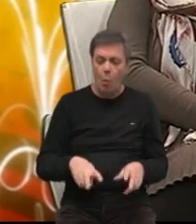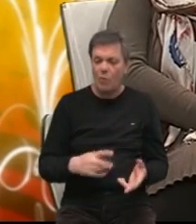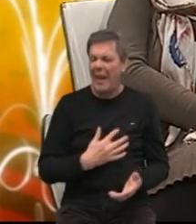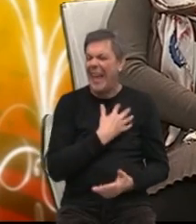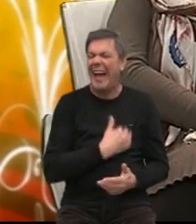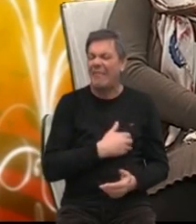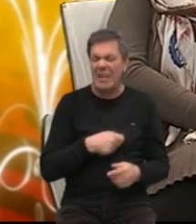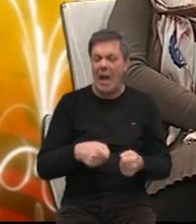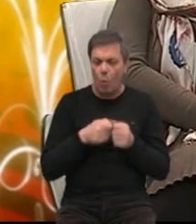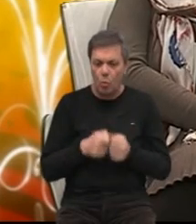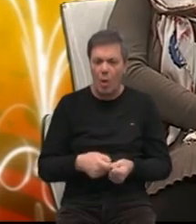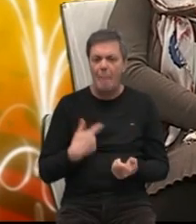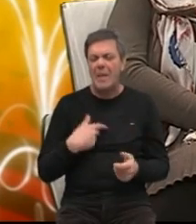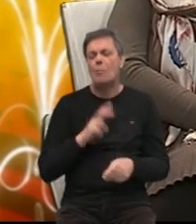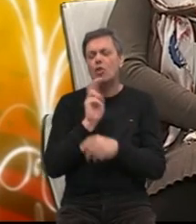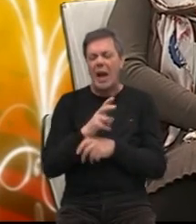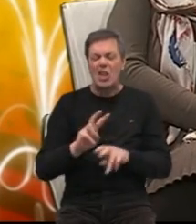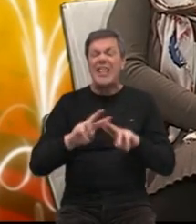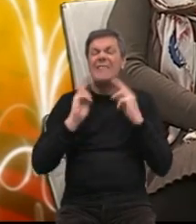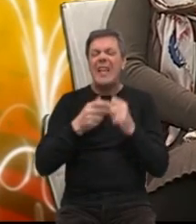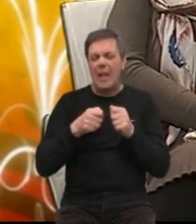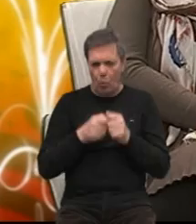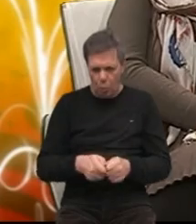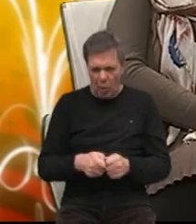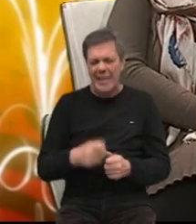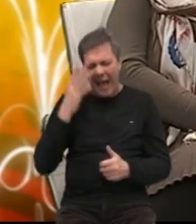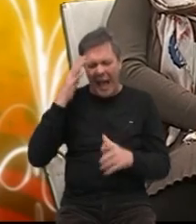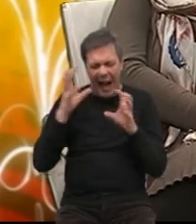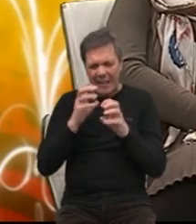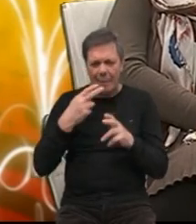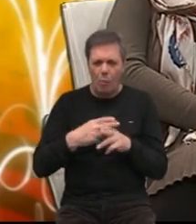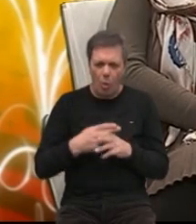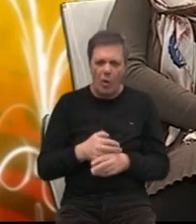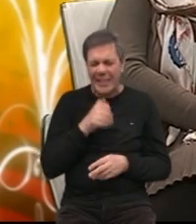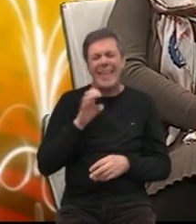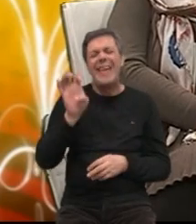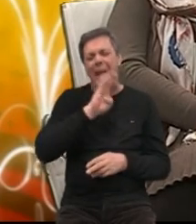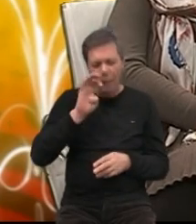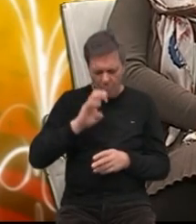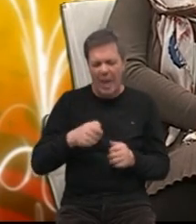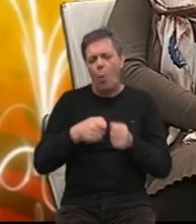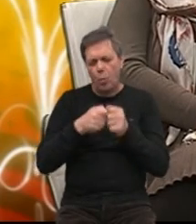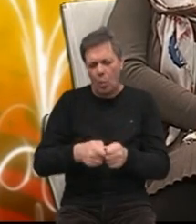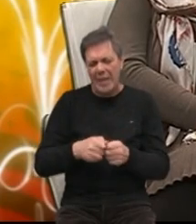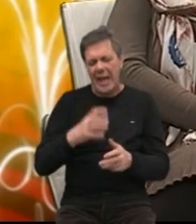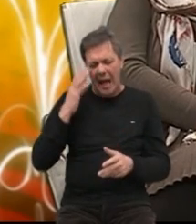mi smo nacionalna udruga, mi smo članice Svjetske udruge za Alzheimerovu bolest i Europske udruge za Alzheimerovu